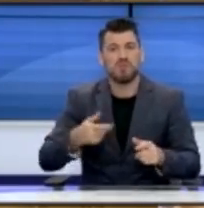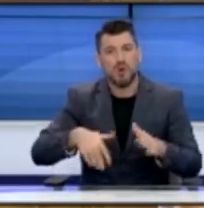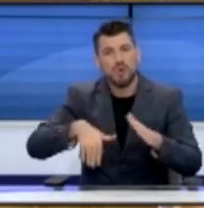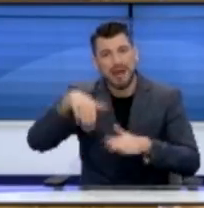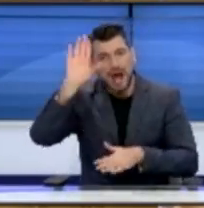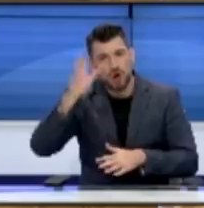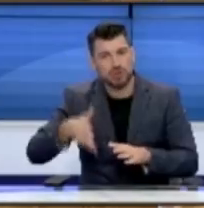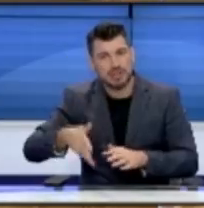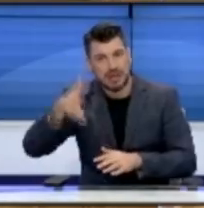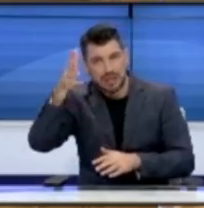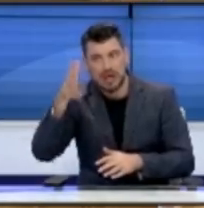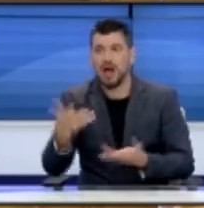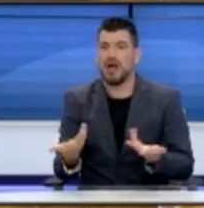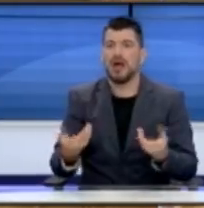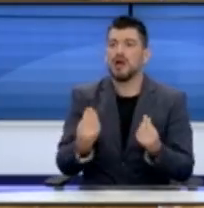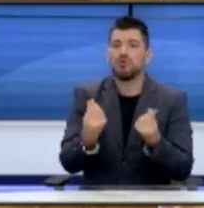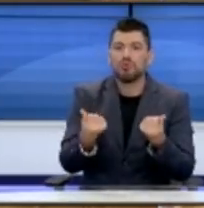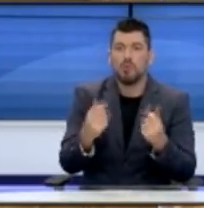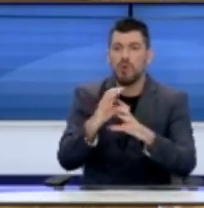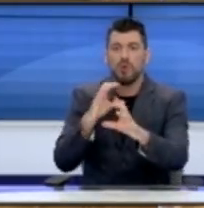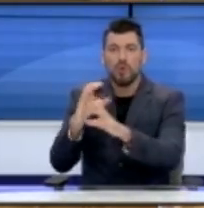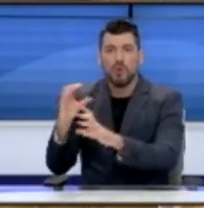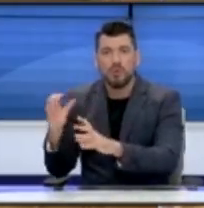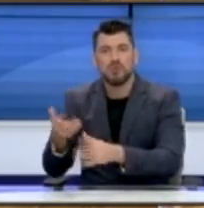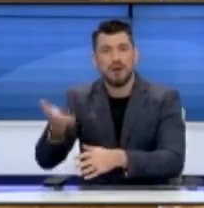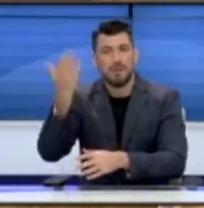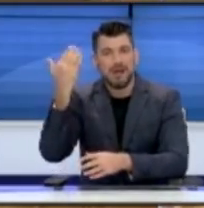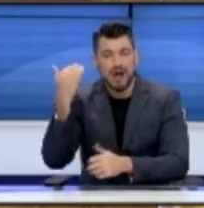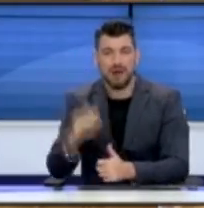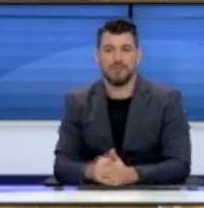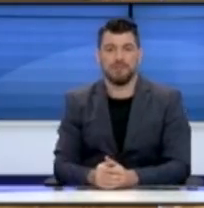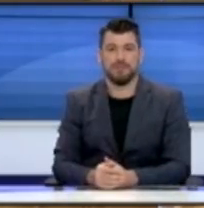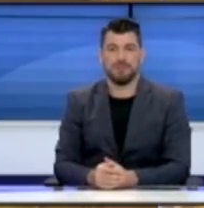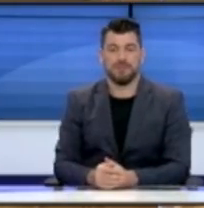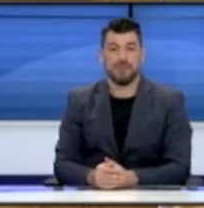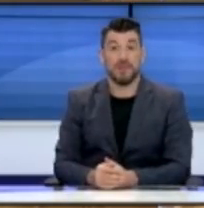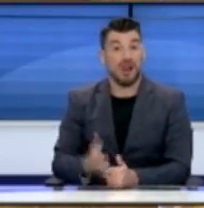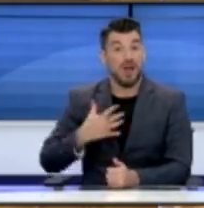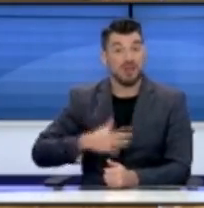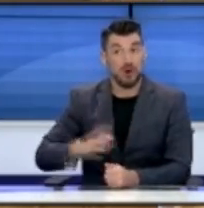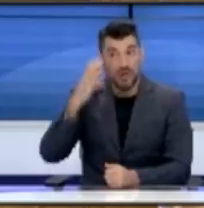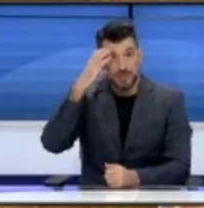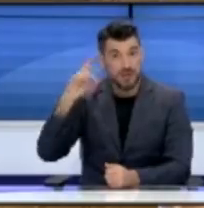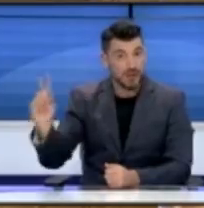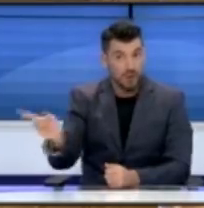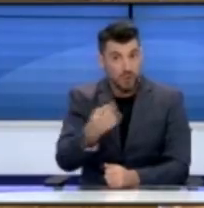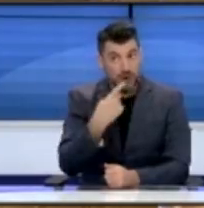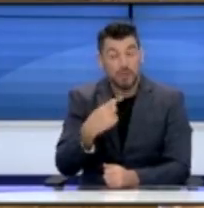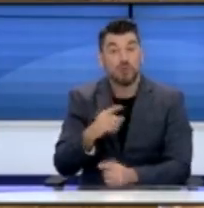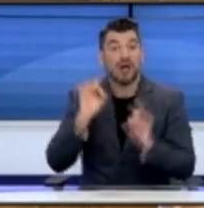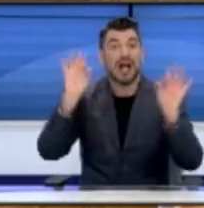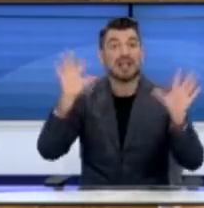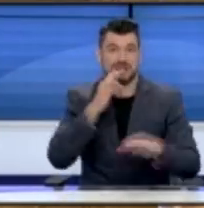που είναι απαρχαιωμένα. Μια πλευρά μόνο θέλω να τονίσω που κανείς σκόπιμα δεν αναδεικνύει και αφορά